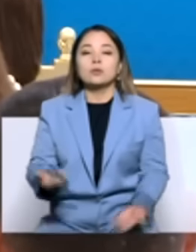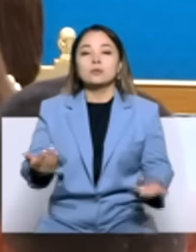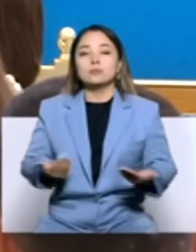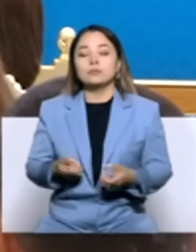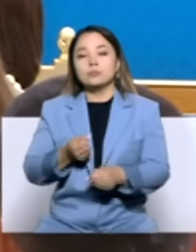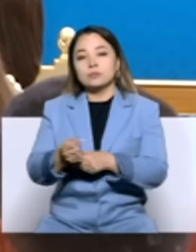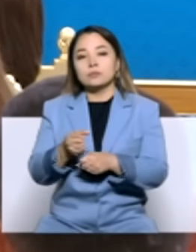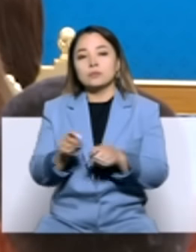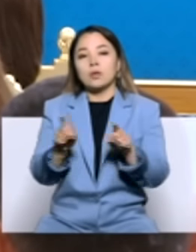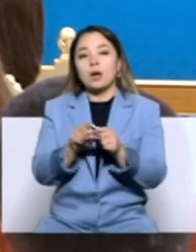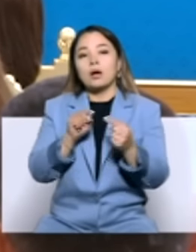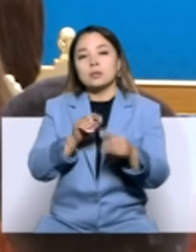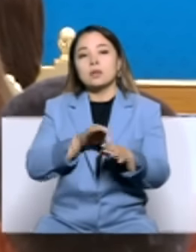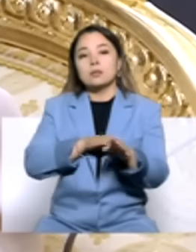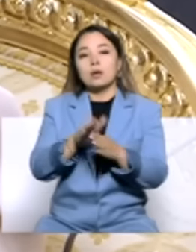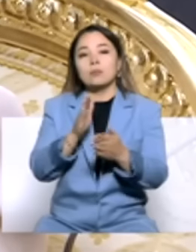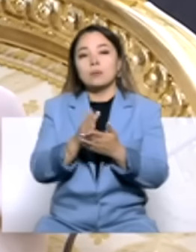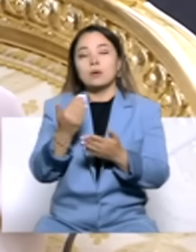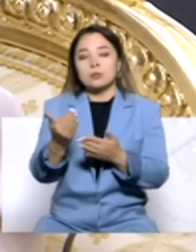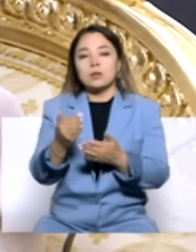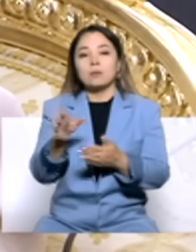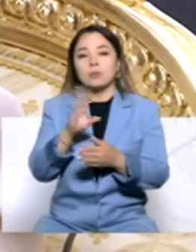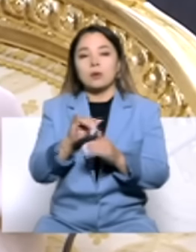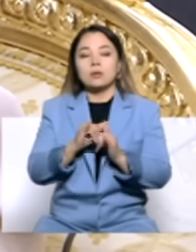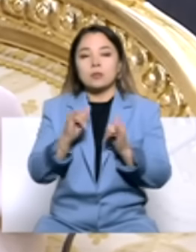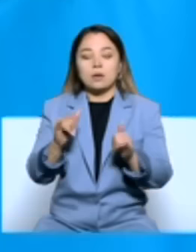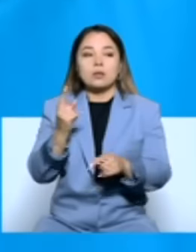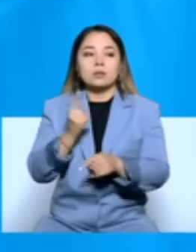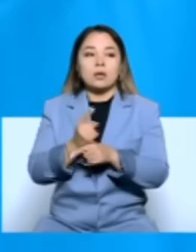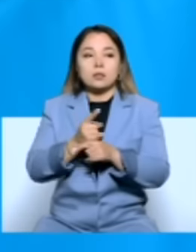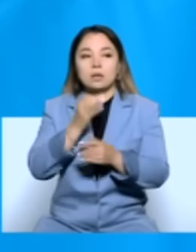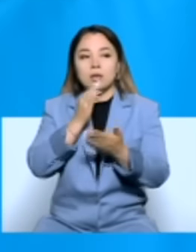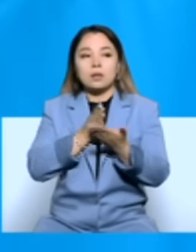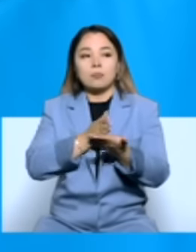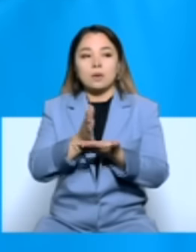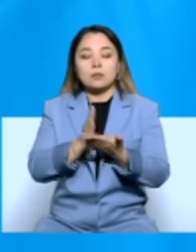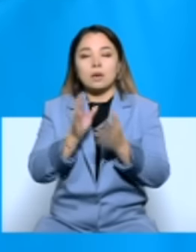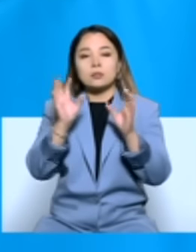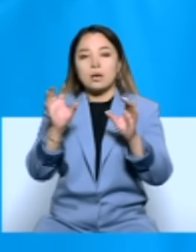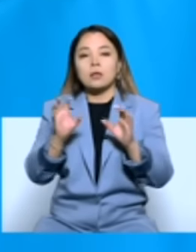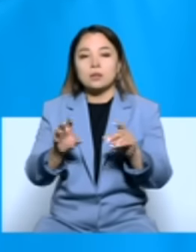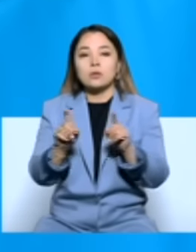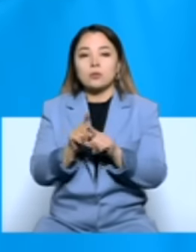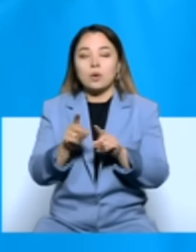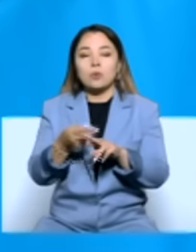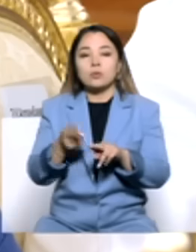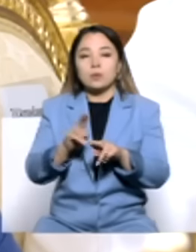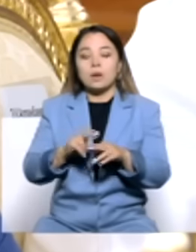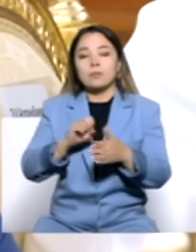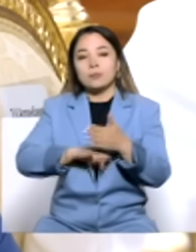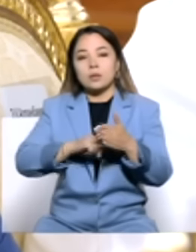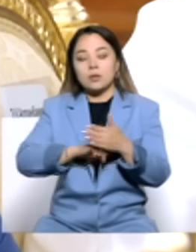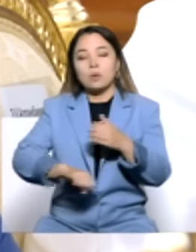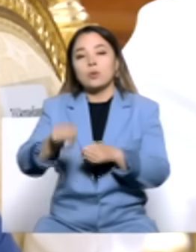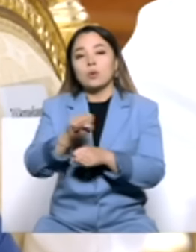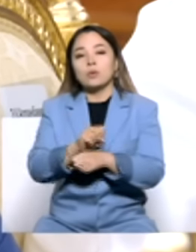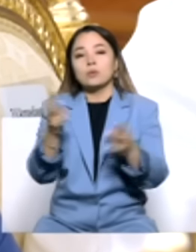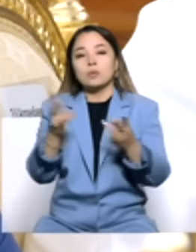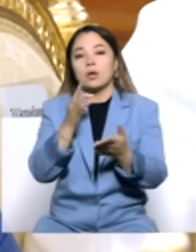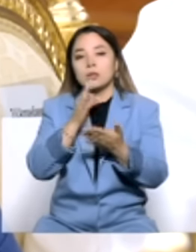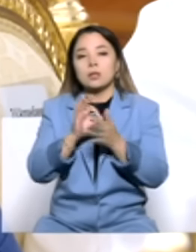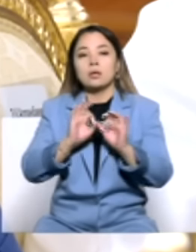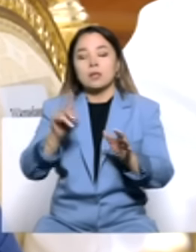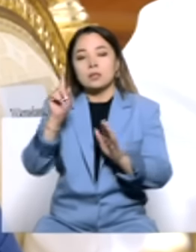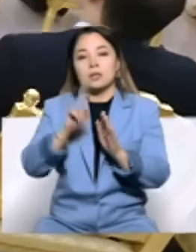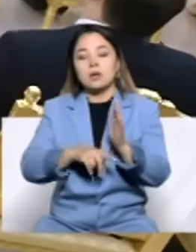Тұрмыстық зорлық зомбылыққа қарсы лудоманияны ауыздықтауға бағытталған заңдардың сол кеселдерді тоқтатуға